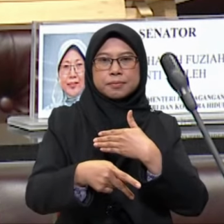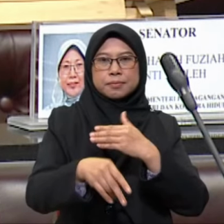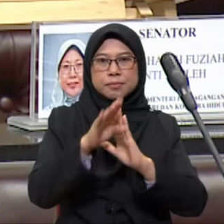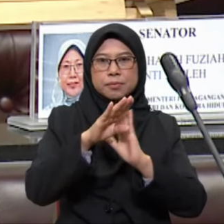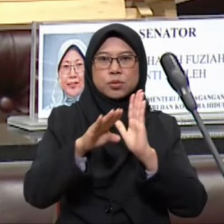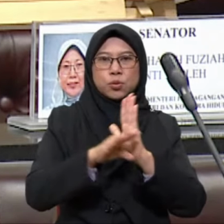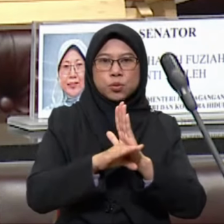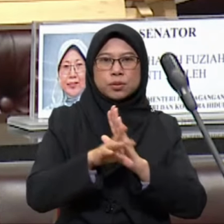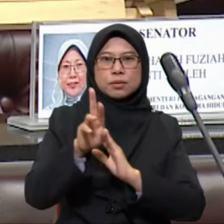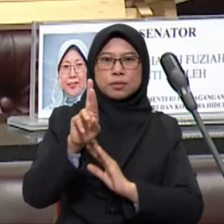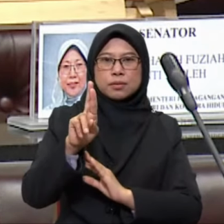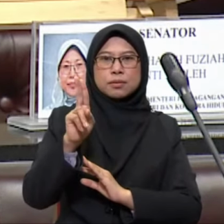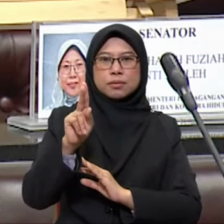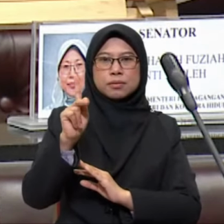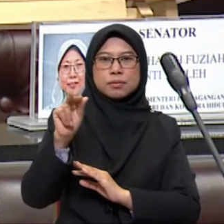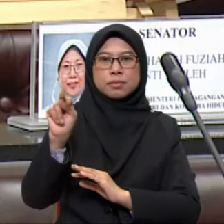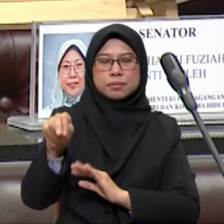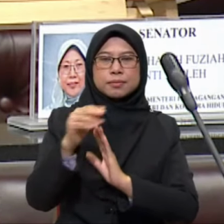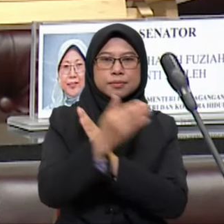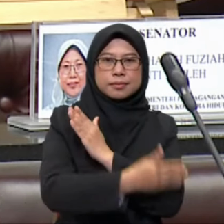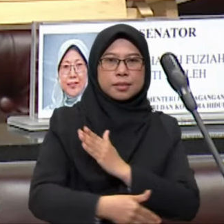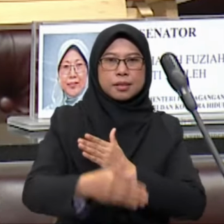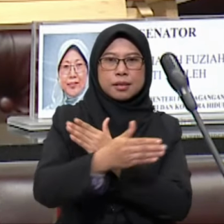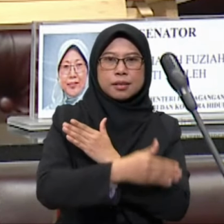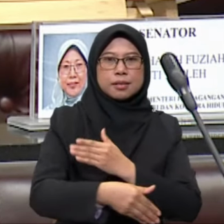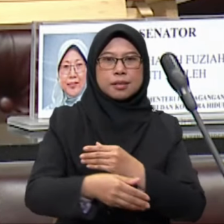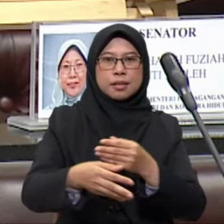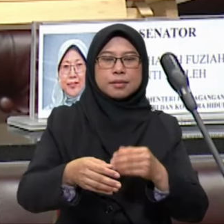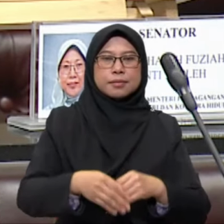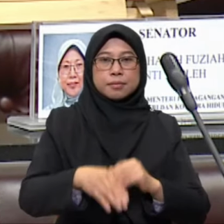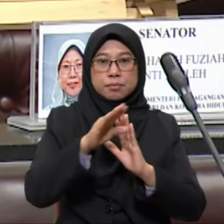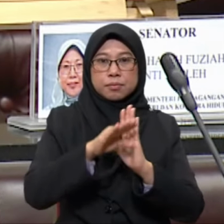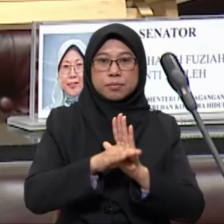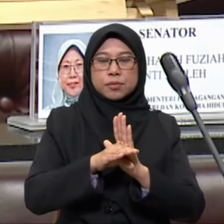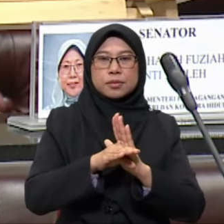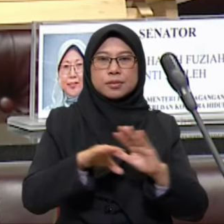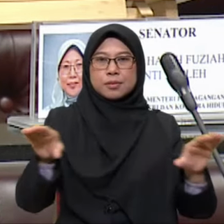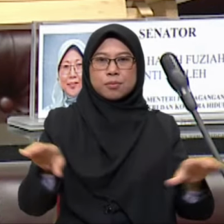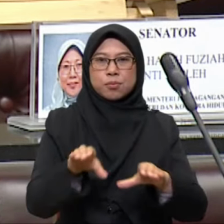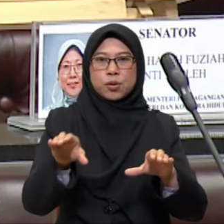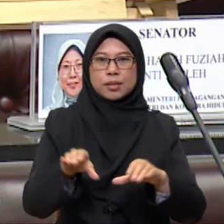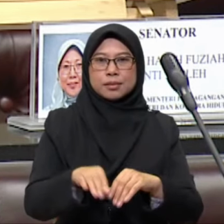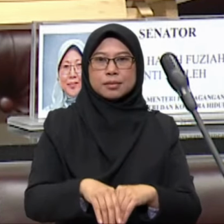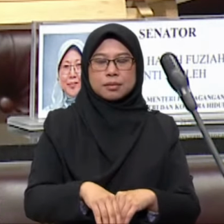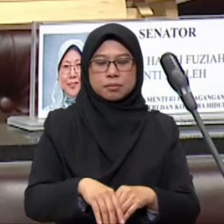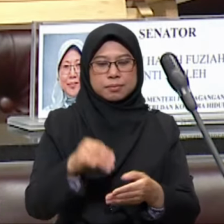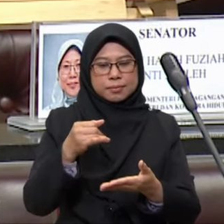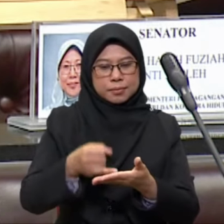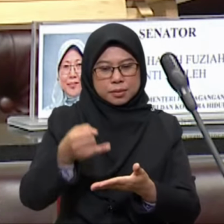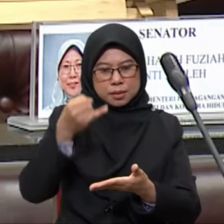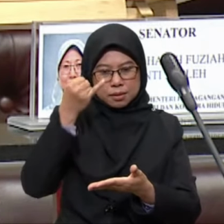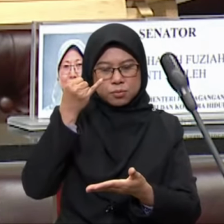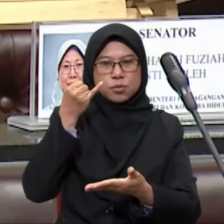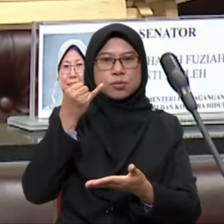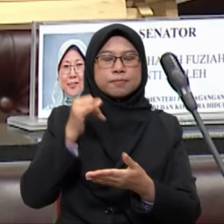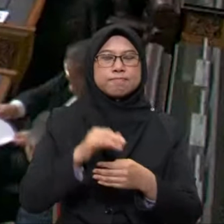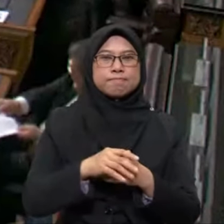rukun negara, di mana modul yang diberikan, modul yang dibangunkan memberi pengetahuan